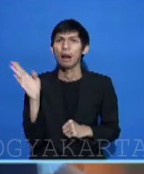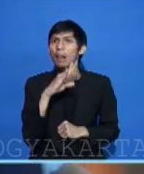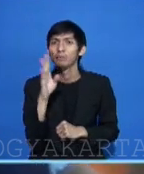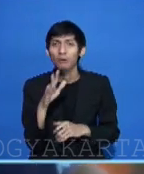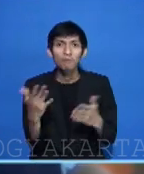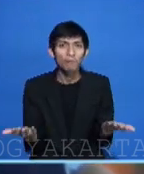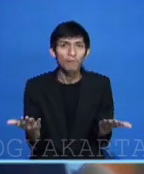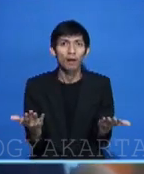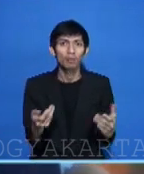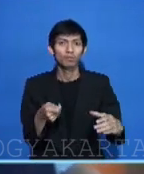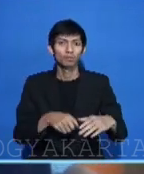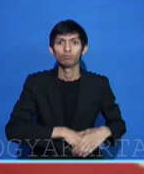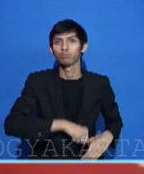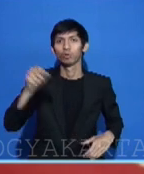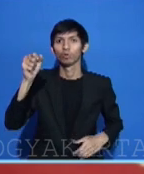apa?